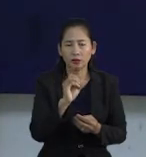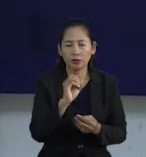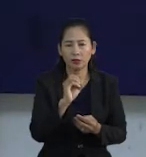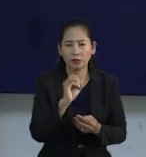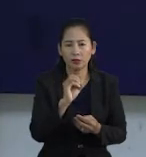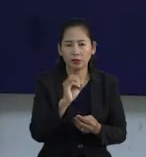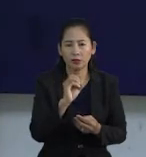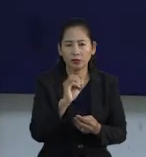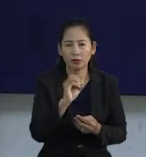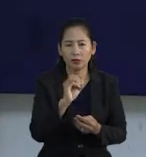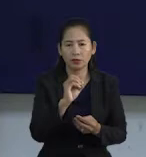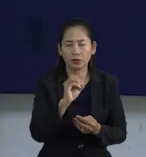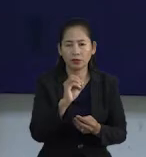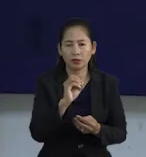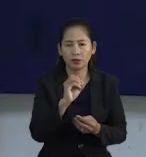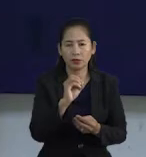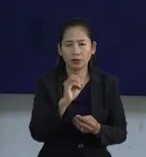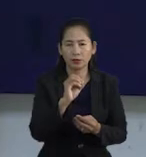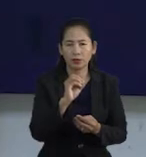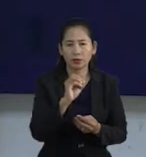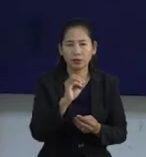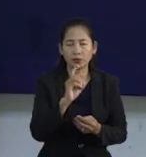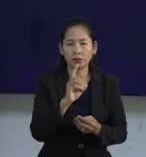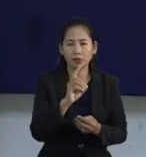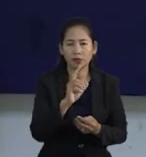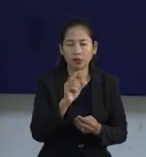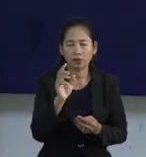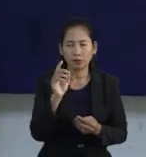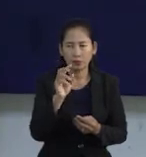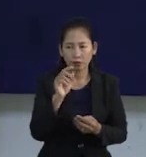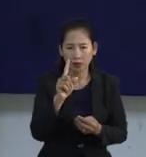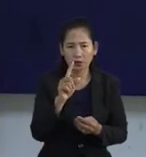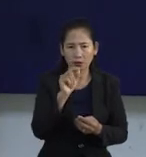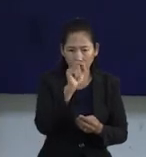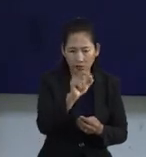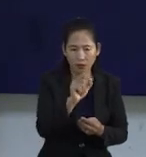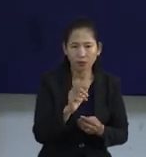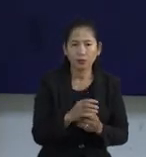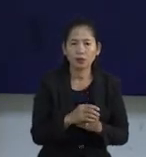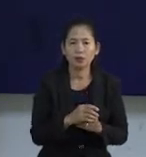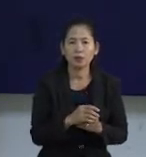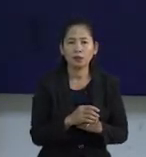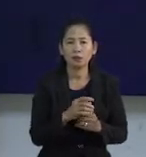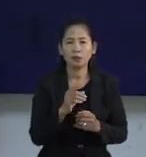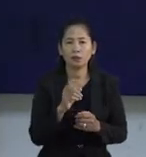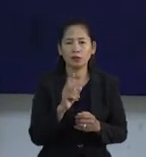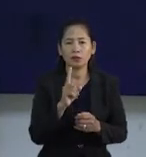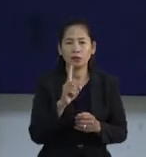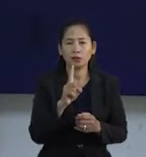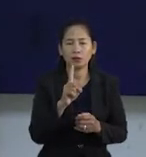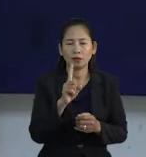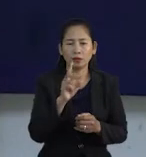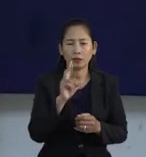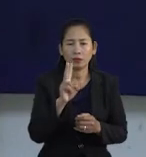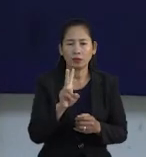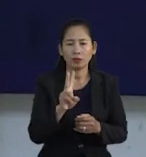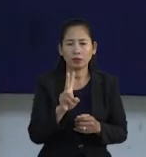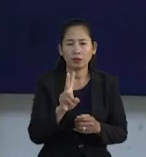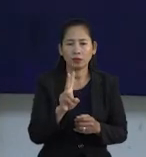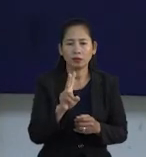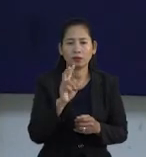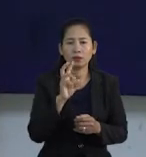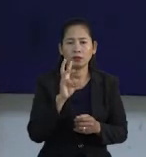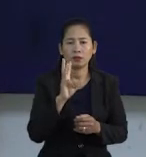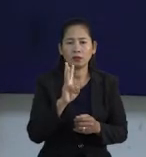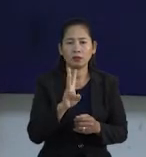sâu và hái dương rộp chúng luôn bảy tung làm bảy đại chúng nói chúa sợ phịa và muối